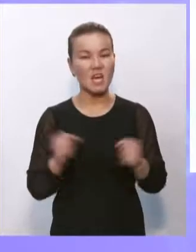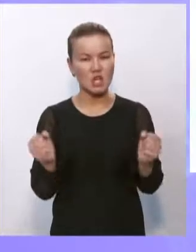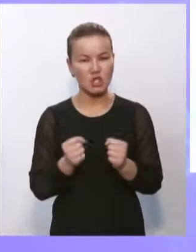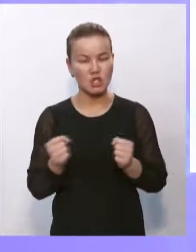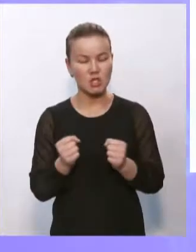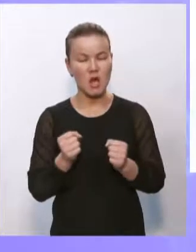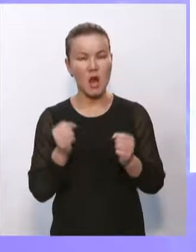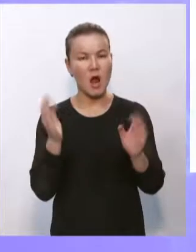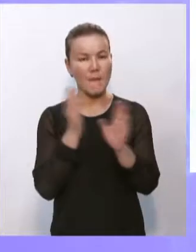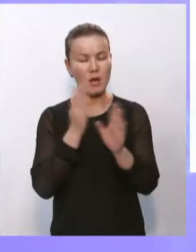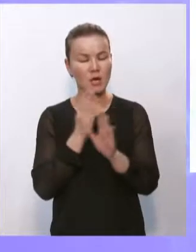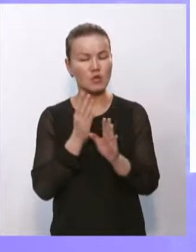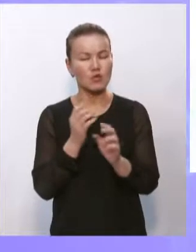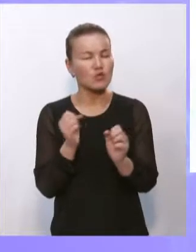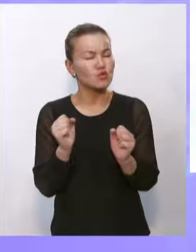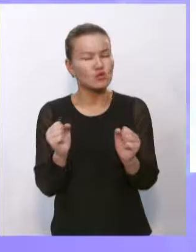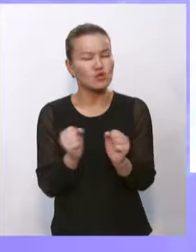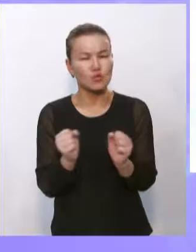Кышында аба ырайы суук болот.